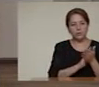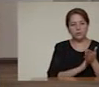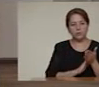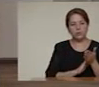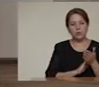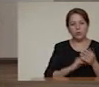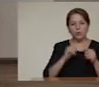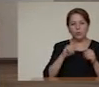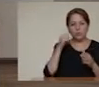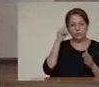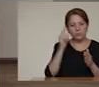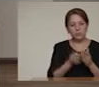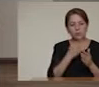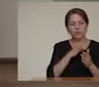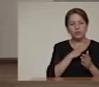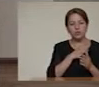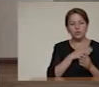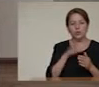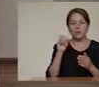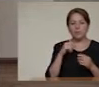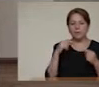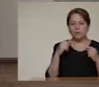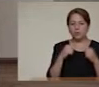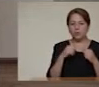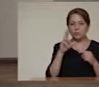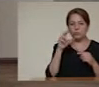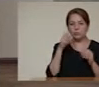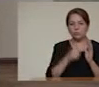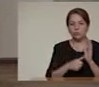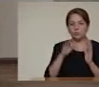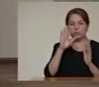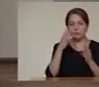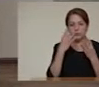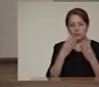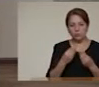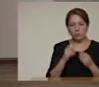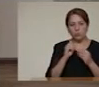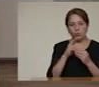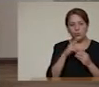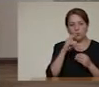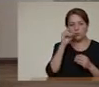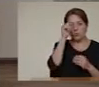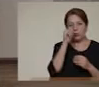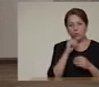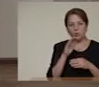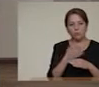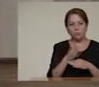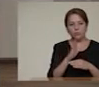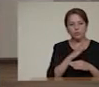takrorlanishini bilib olishdi. Va aynan 365 kunni esa 12 oyga bo'lib